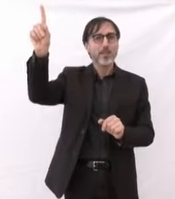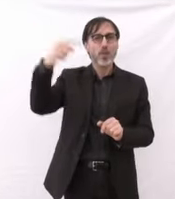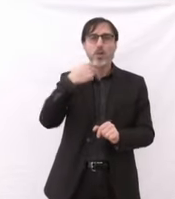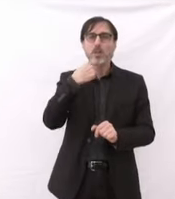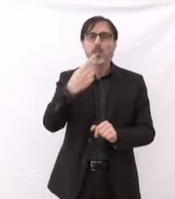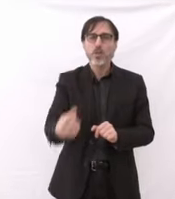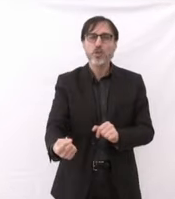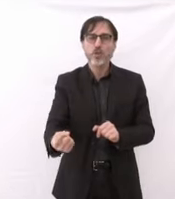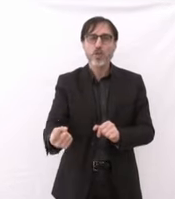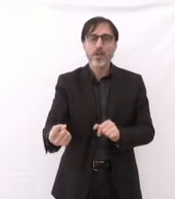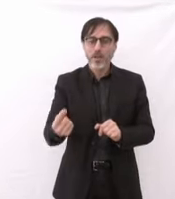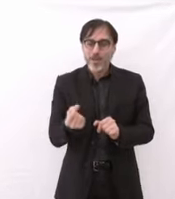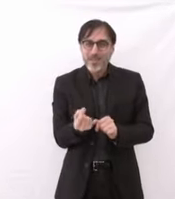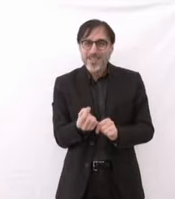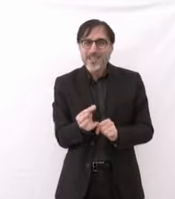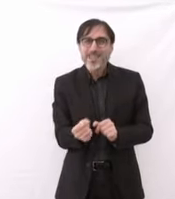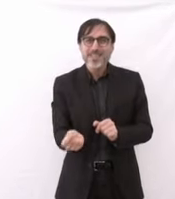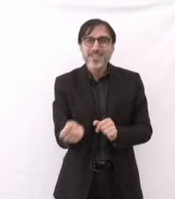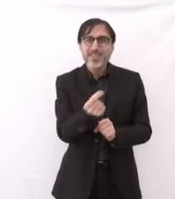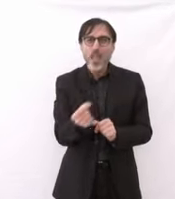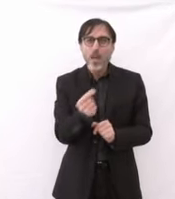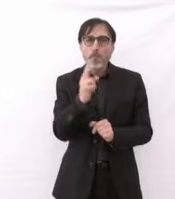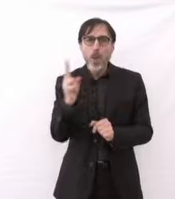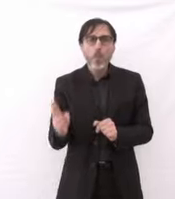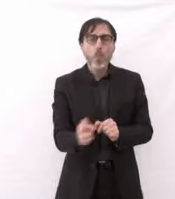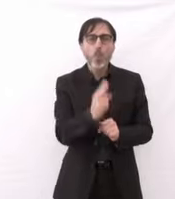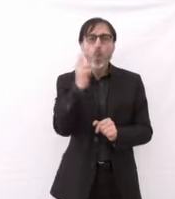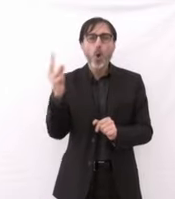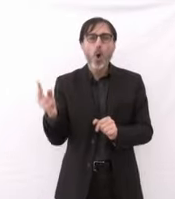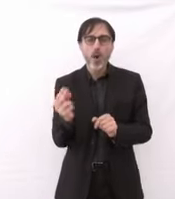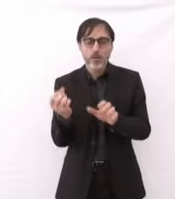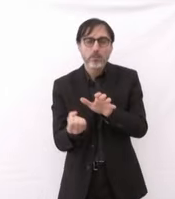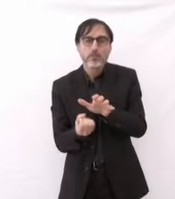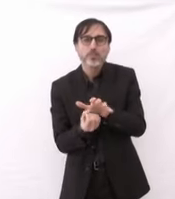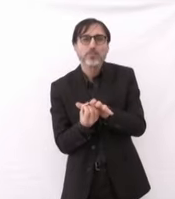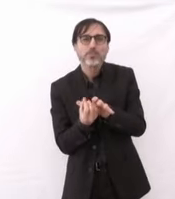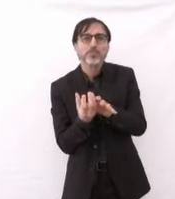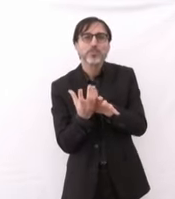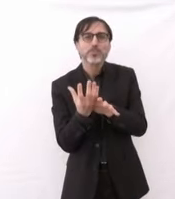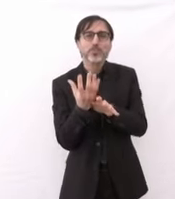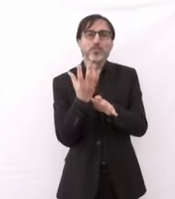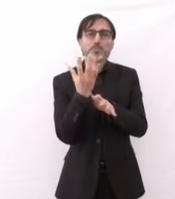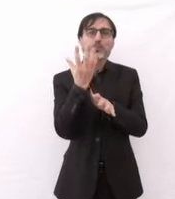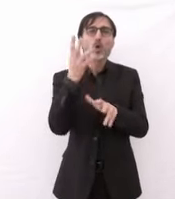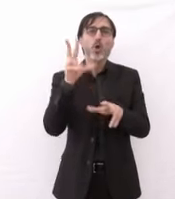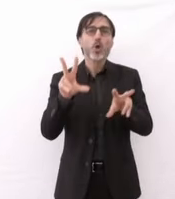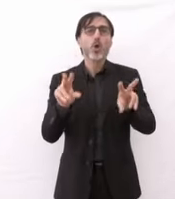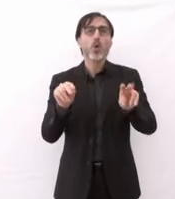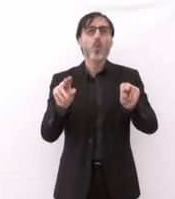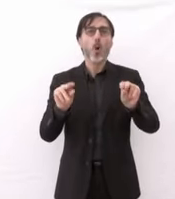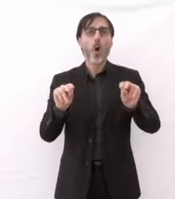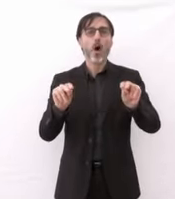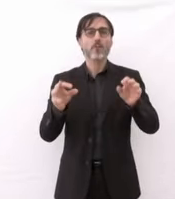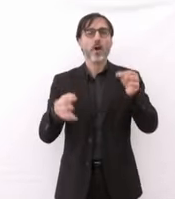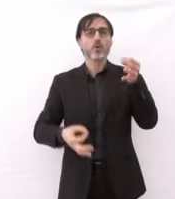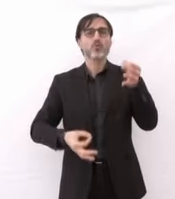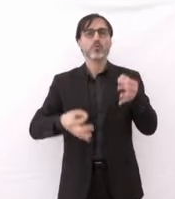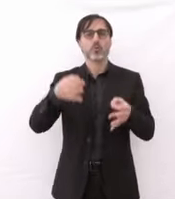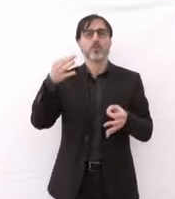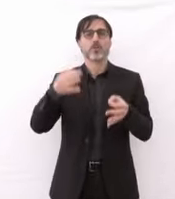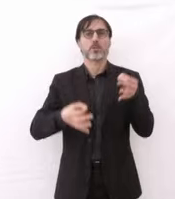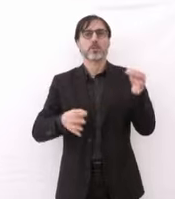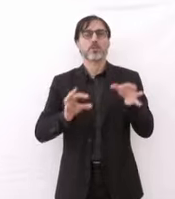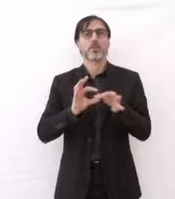dice: dal seme che muore nasce una messe nuova di giustizia e di